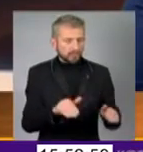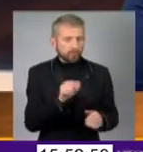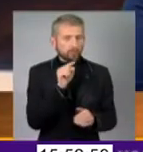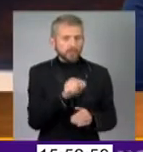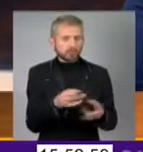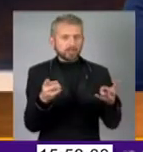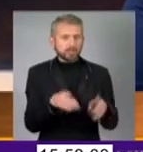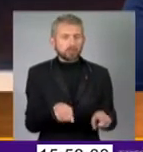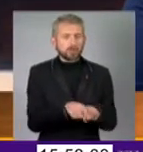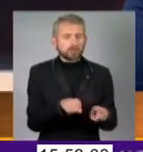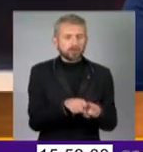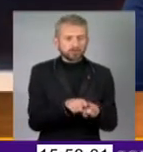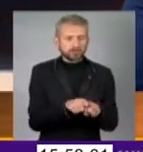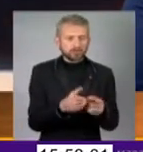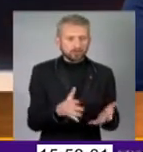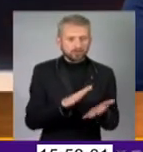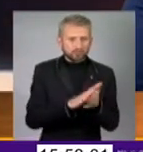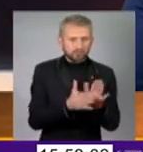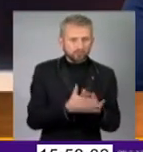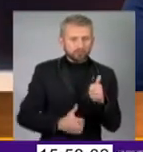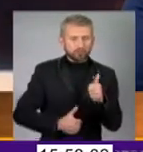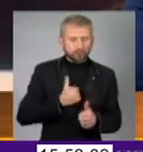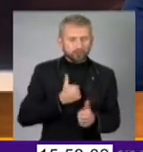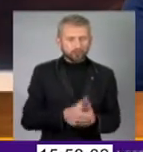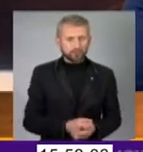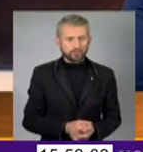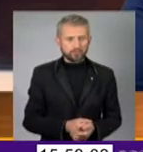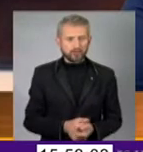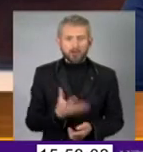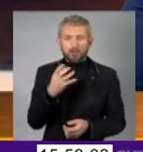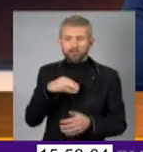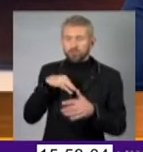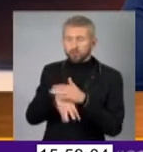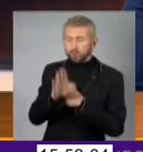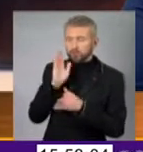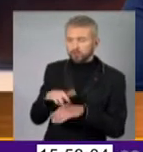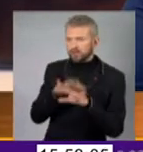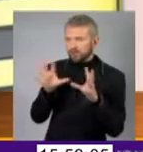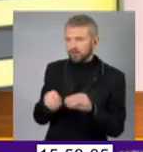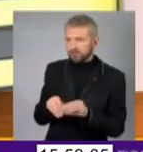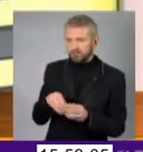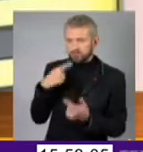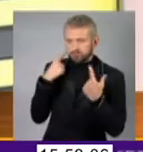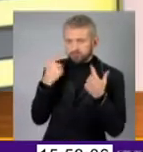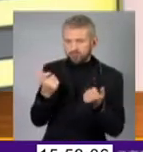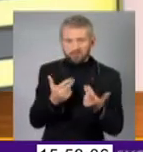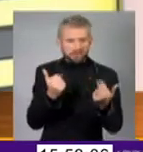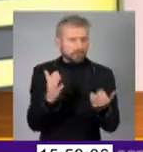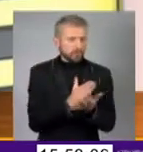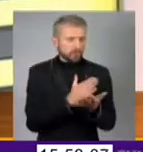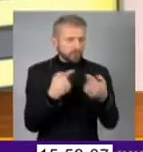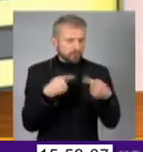знову-таки такого ж самого сегменту, достойного столиці. Але а ще й метро з'явиться, і взагалі зовсім інша історія буде. Я це